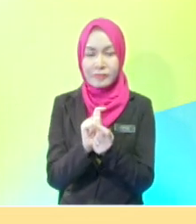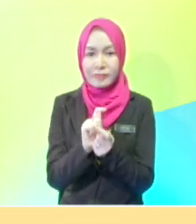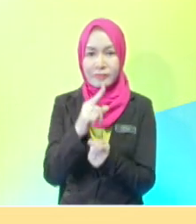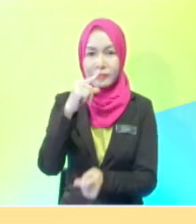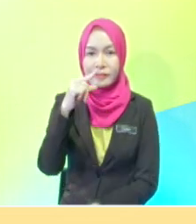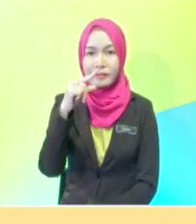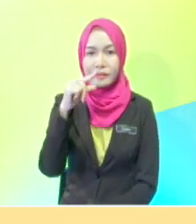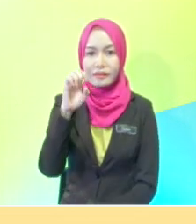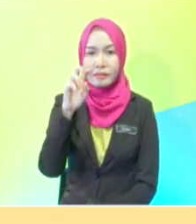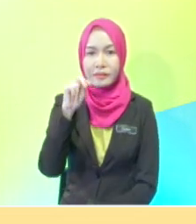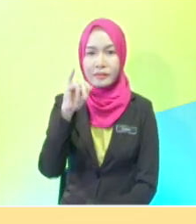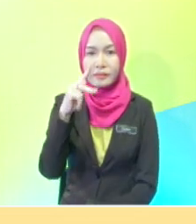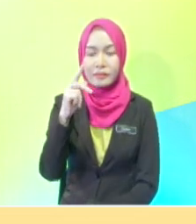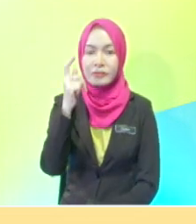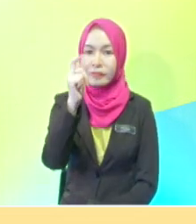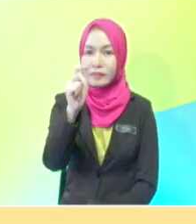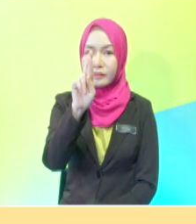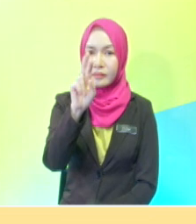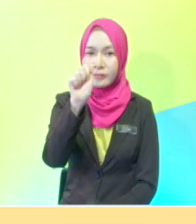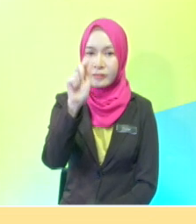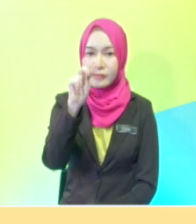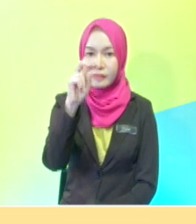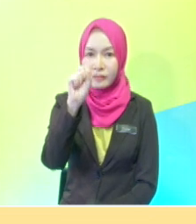lembu so kita panggil dia sebagai lembut